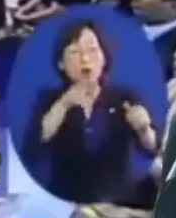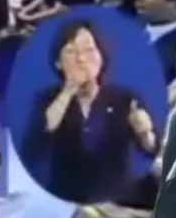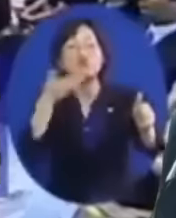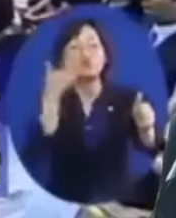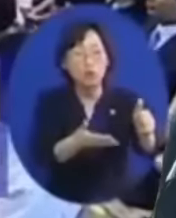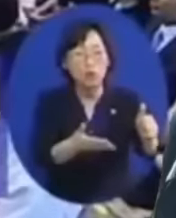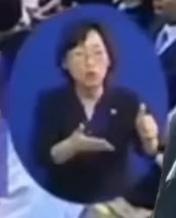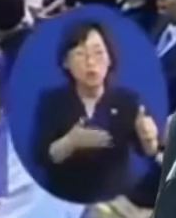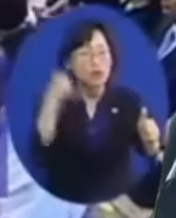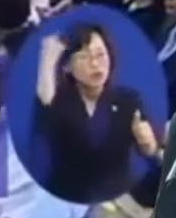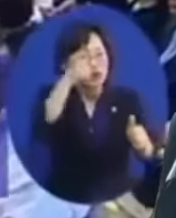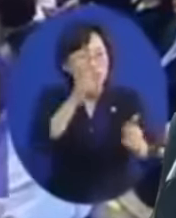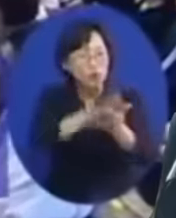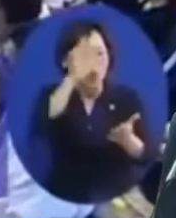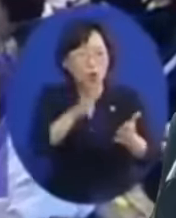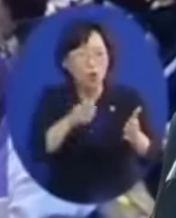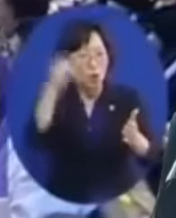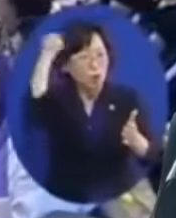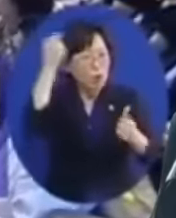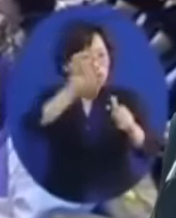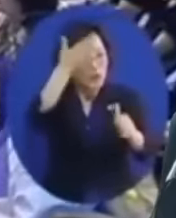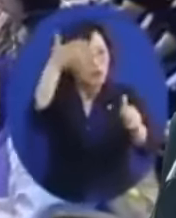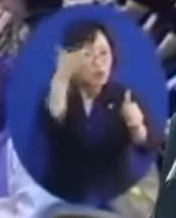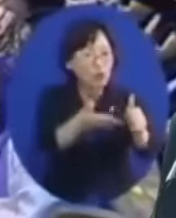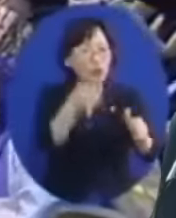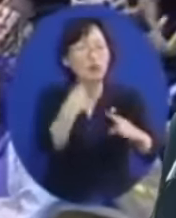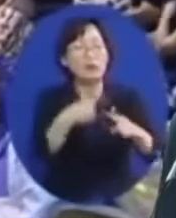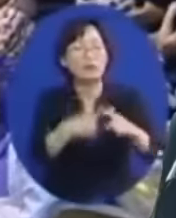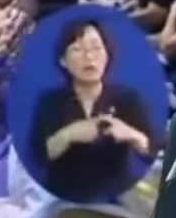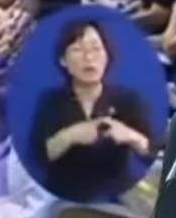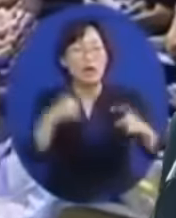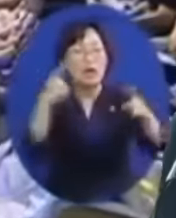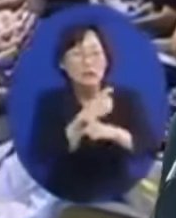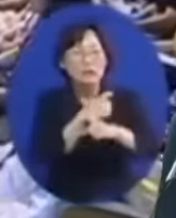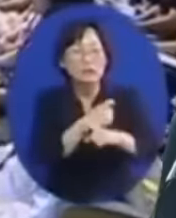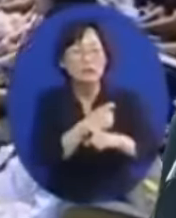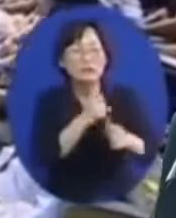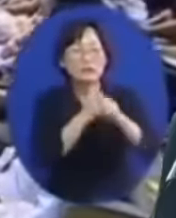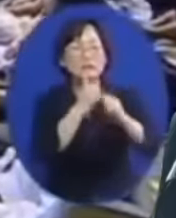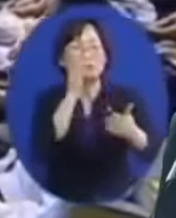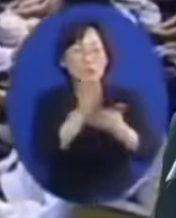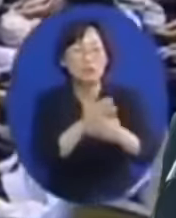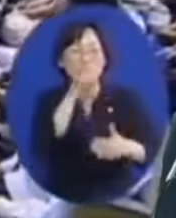그리하므로 내 숯불을 그물에 쌓아놓아라. 악에 지지 말고 선으로 악을 이기라.